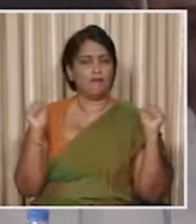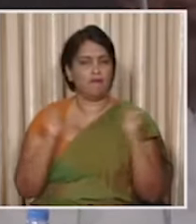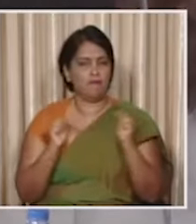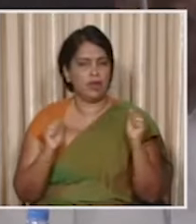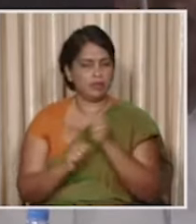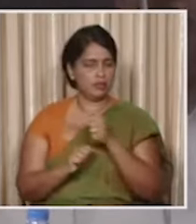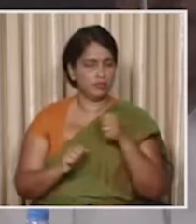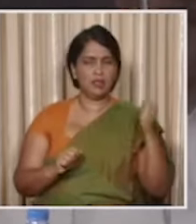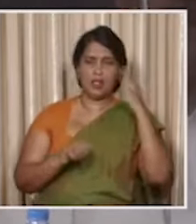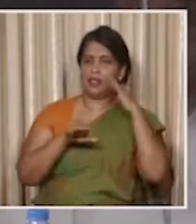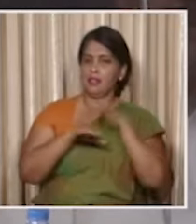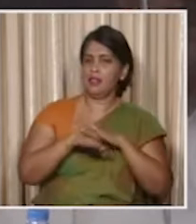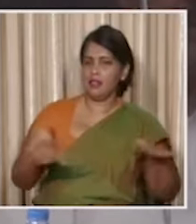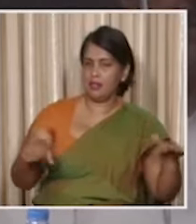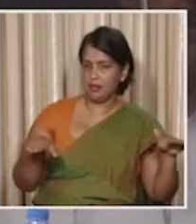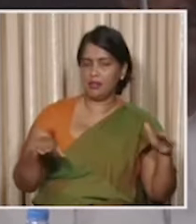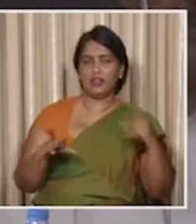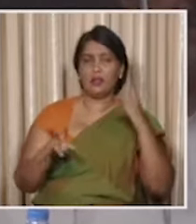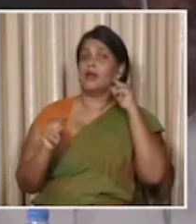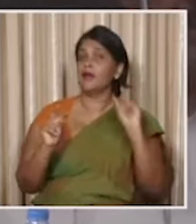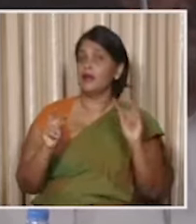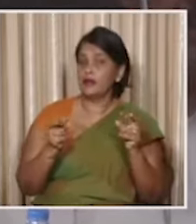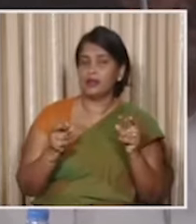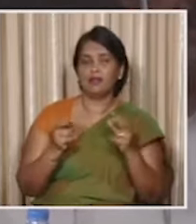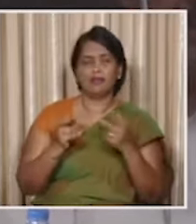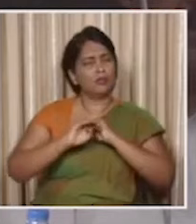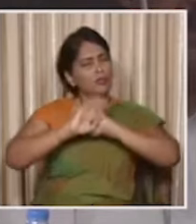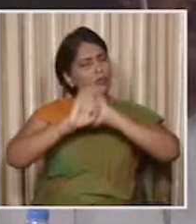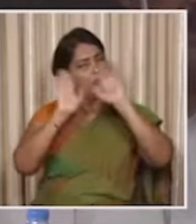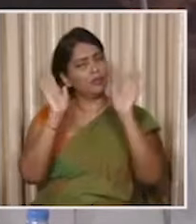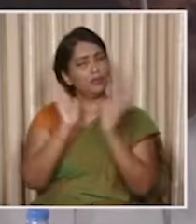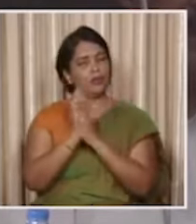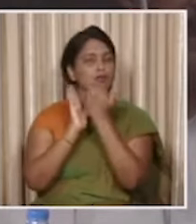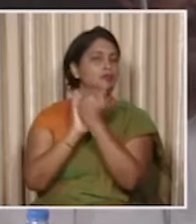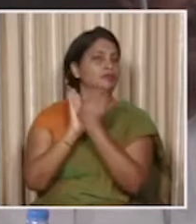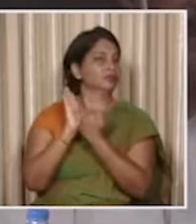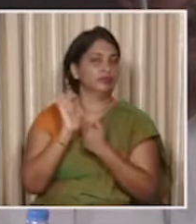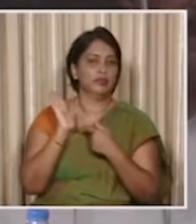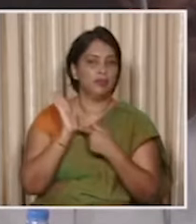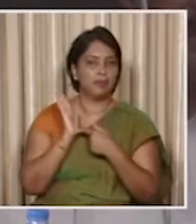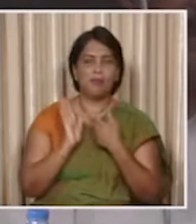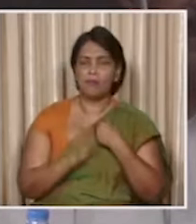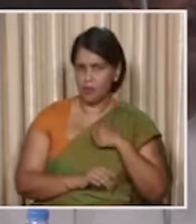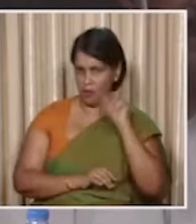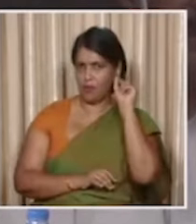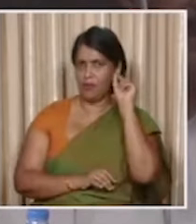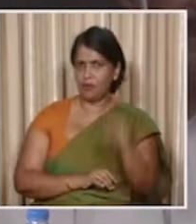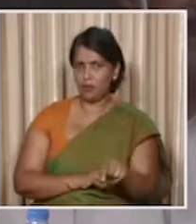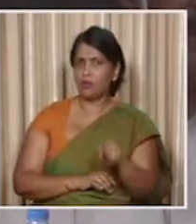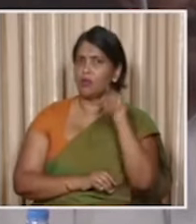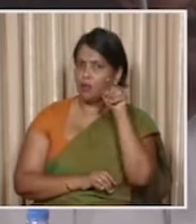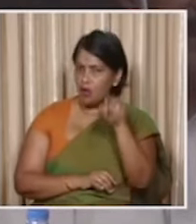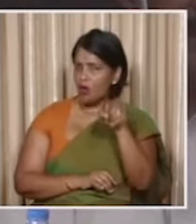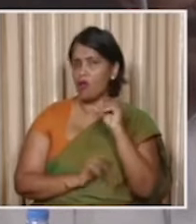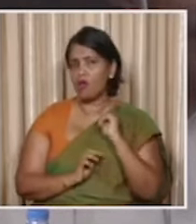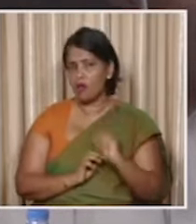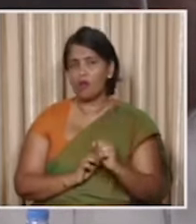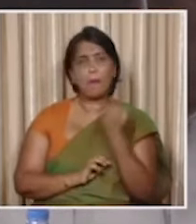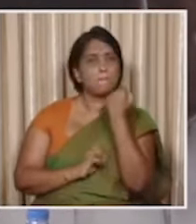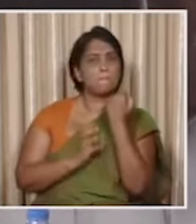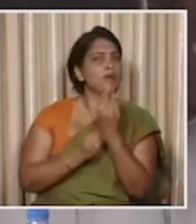තිබ්බා ඇඳවල් තිබ්බා රේඩියෝ ටෙලිවිෂන් මේ හැමදේම තිබුණා. එතකොට අපි අහුවා ඕගොල්ලොන්ට කවුද මේ